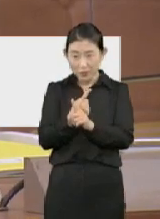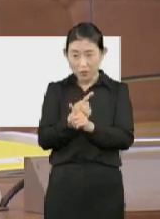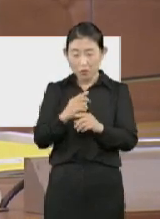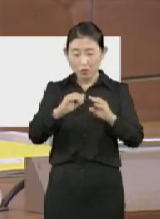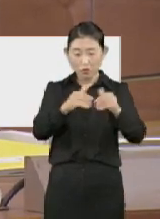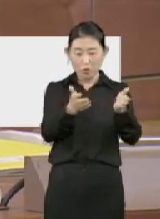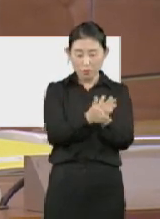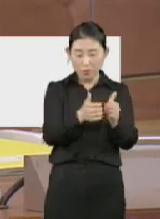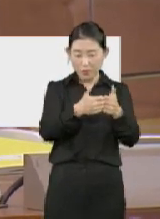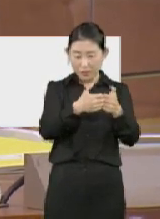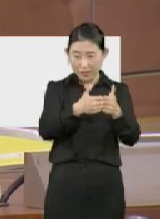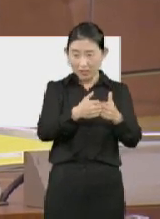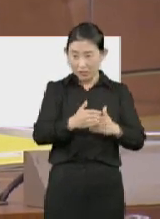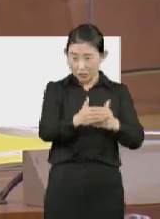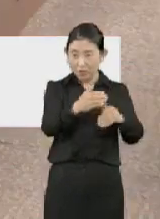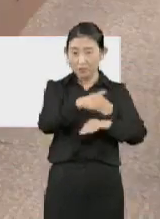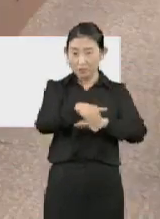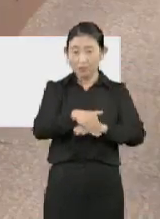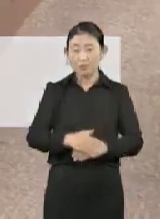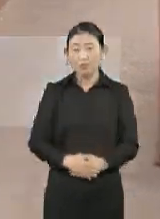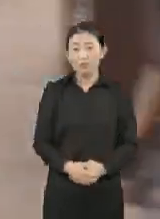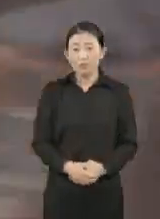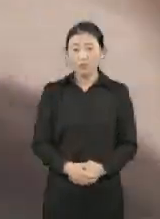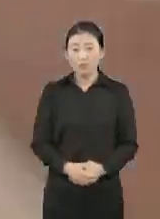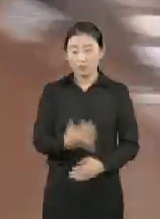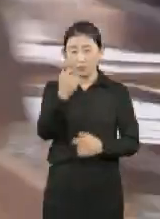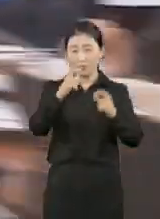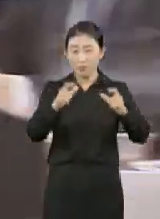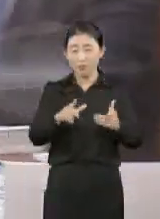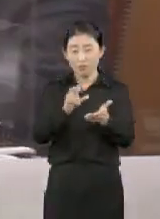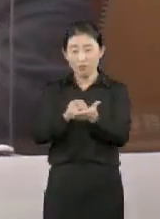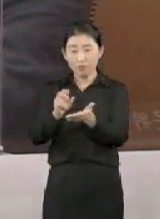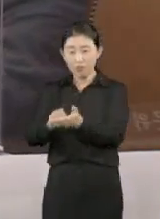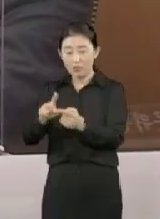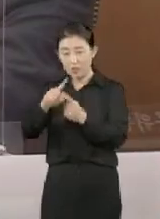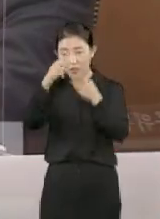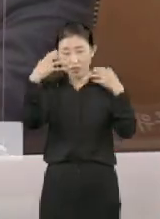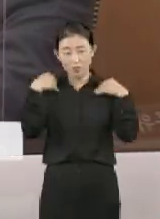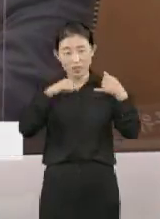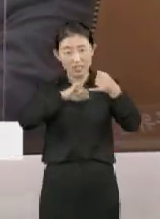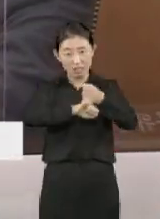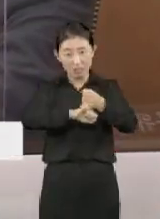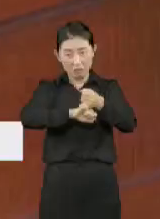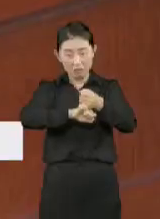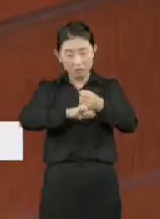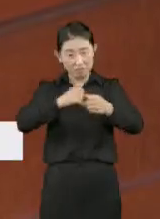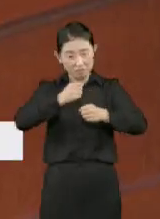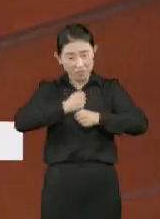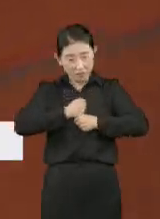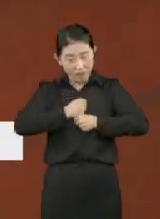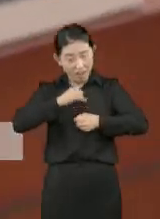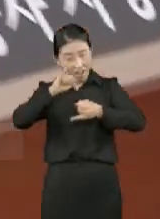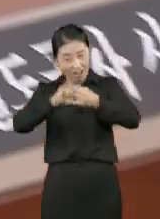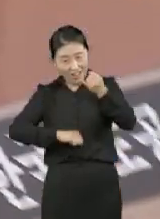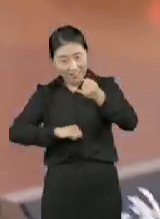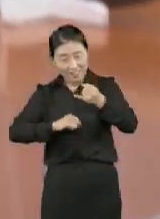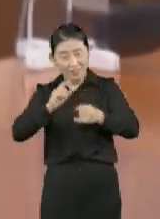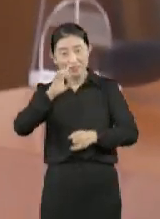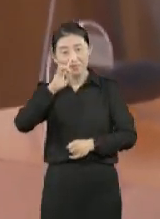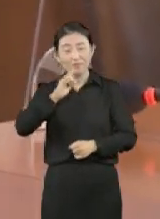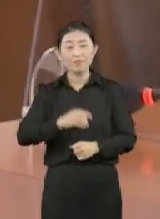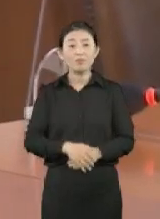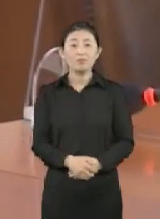국토부와 이렇게 추진하도록 하겠습니다 충청권 현안에 대한 정부의 약속에 지켜질 지 지역의 이목이